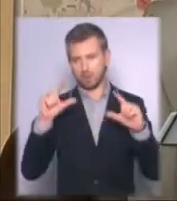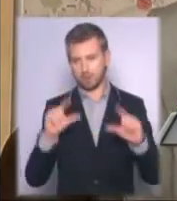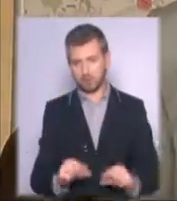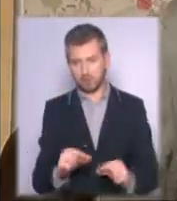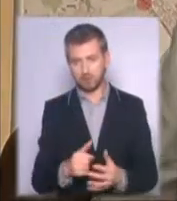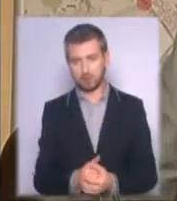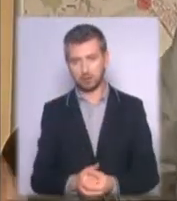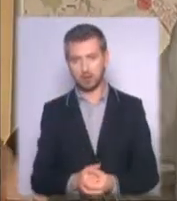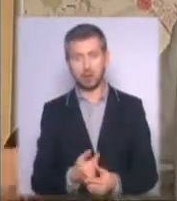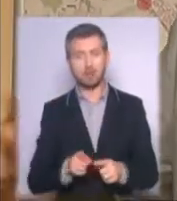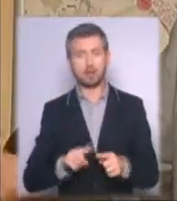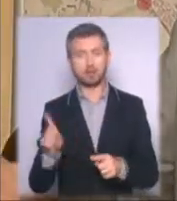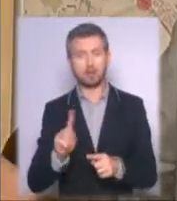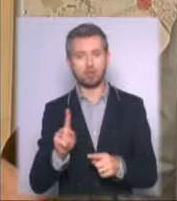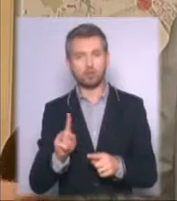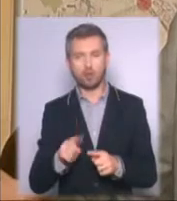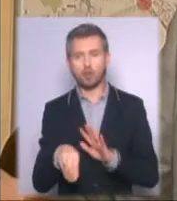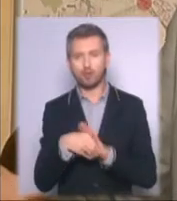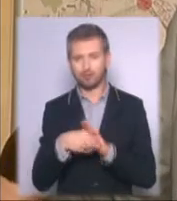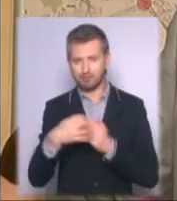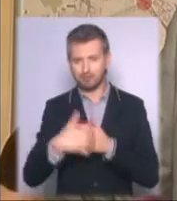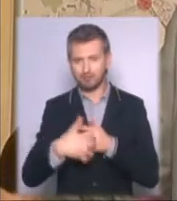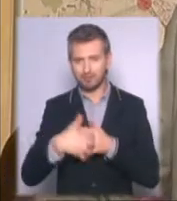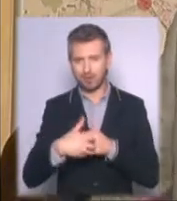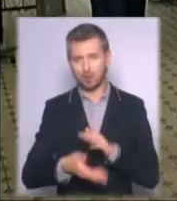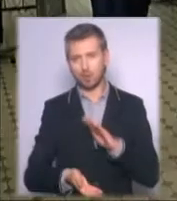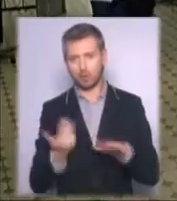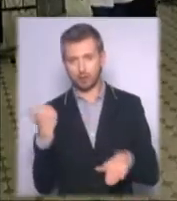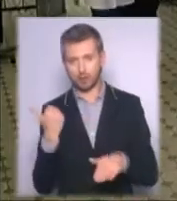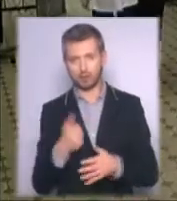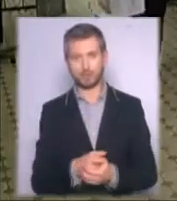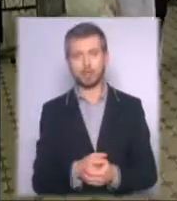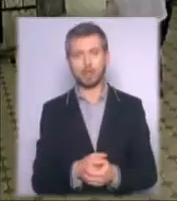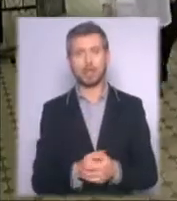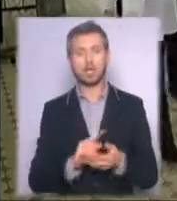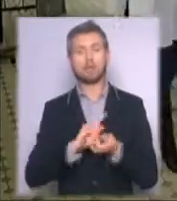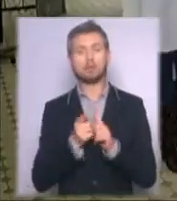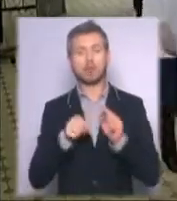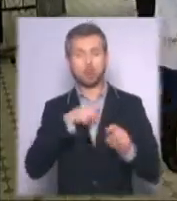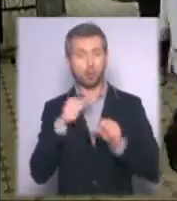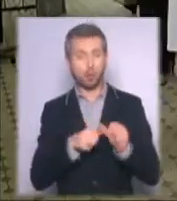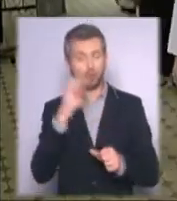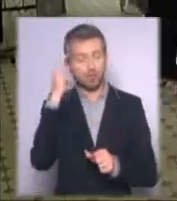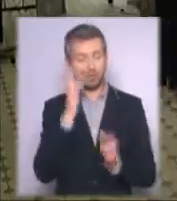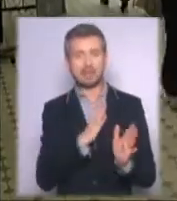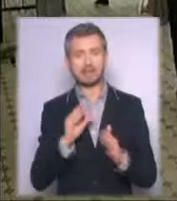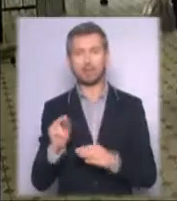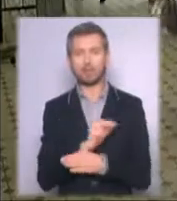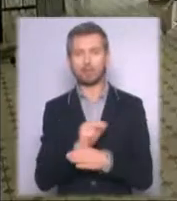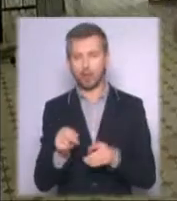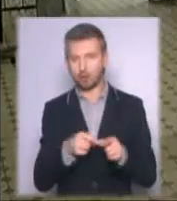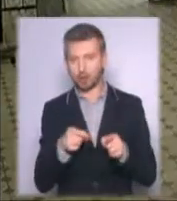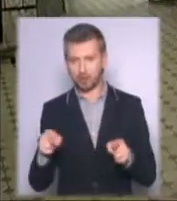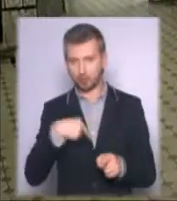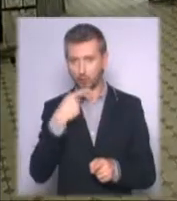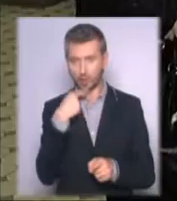що уходить ця корупційна составляюча українського внутрішнього ринку. Змінять цього року в столиці і систему лікувального процесу, запевняють у